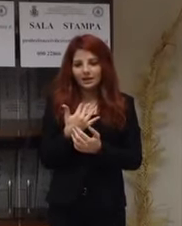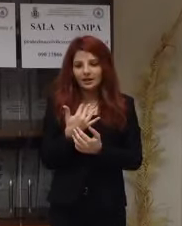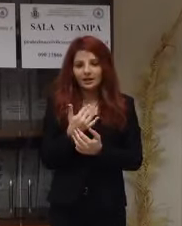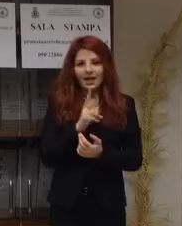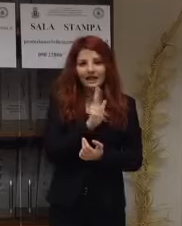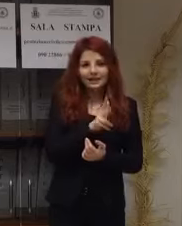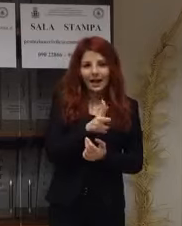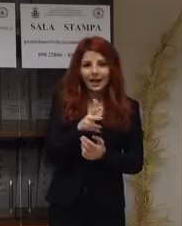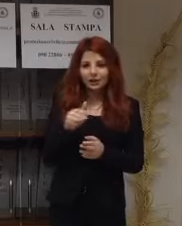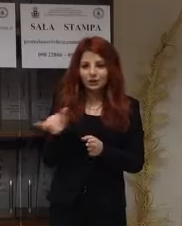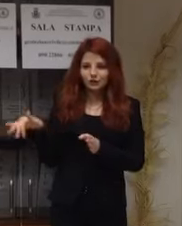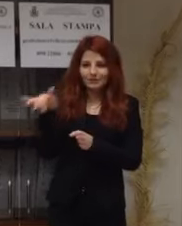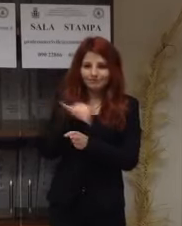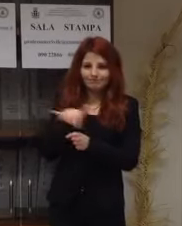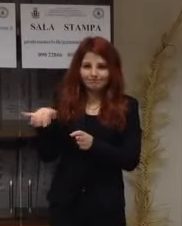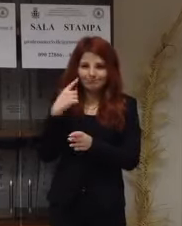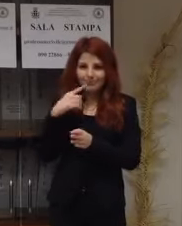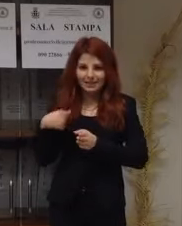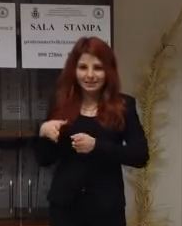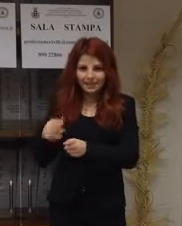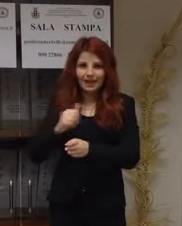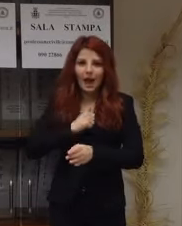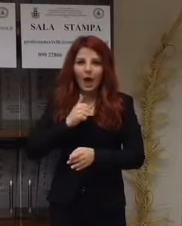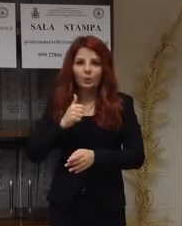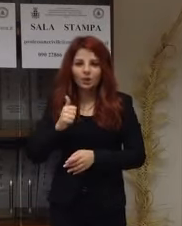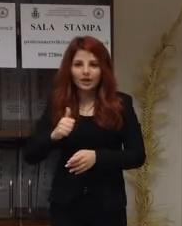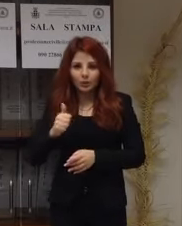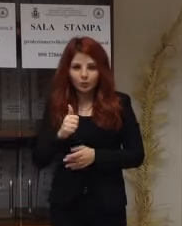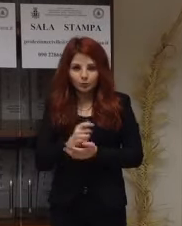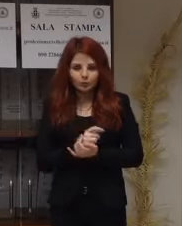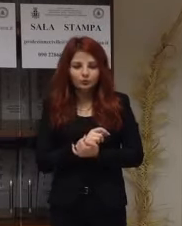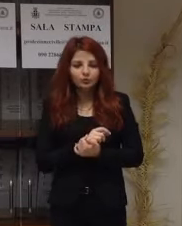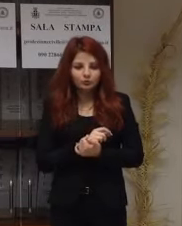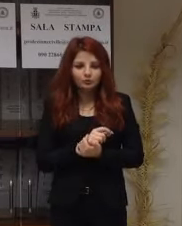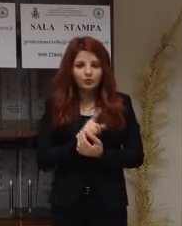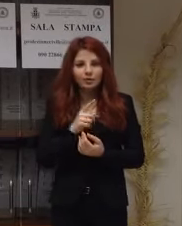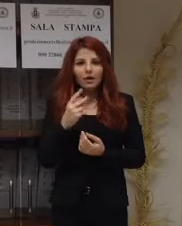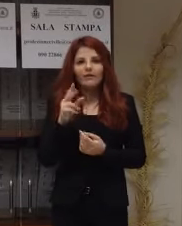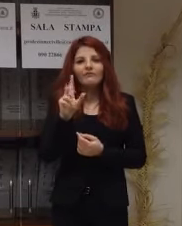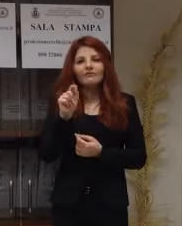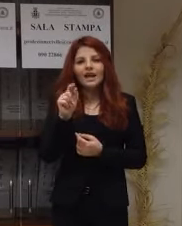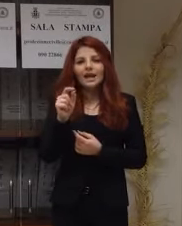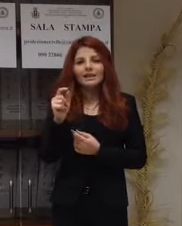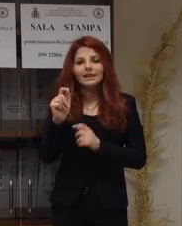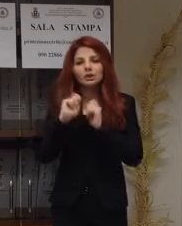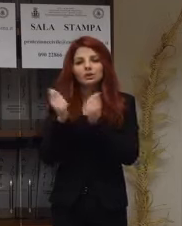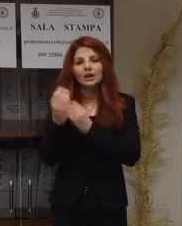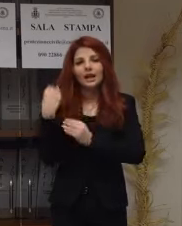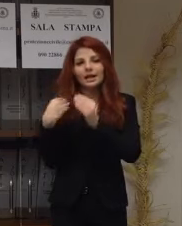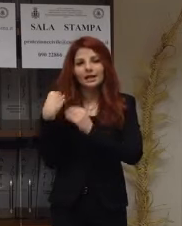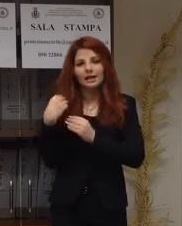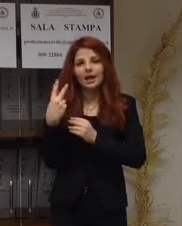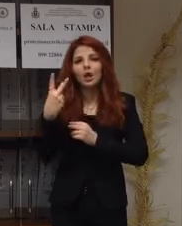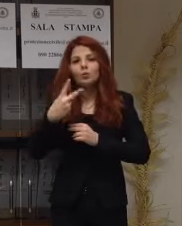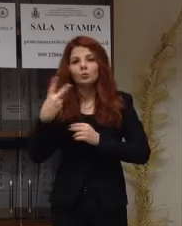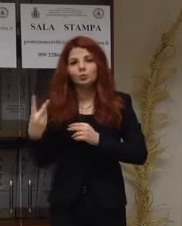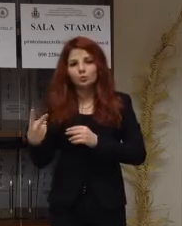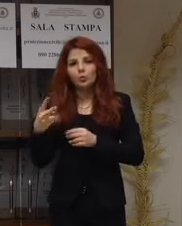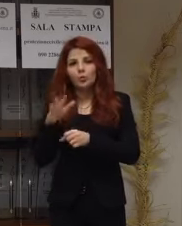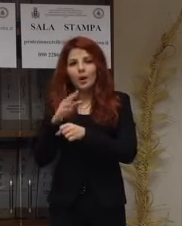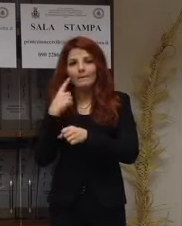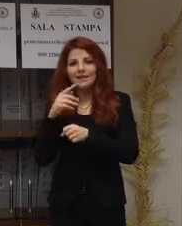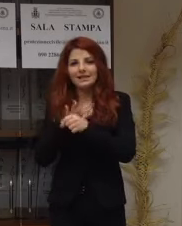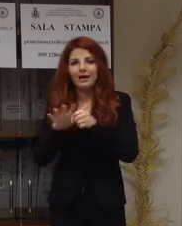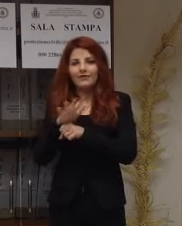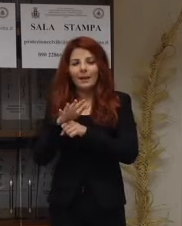autodenuncia sullo stretto, 20 sono generiche e 2 riguardanti Family Card. Sono invece state gestite dalla Social City